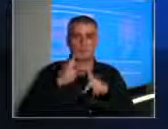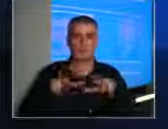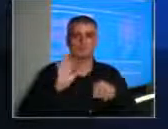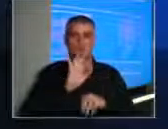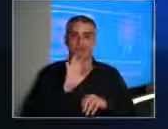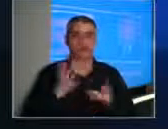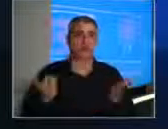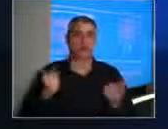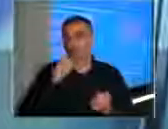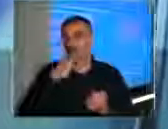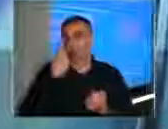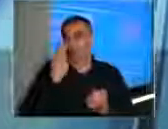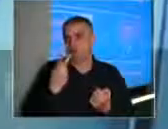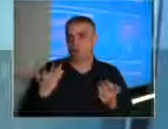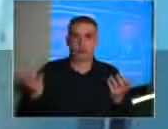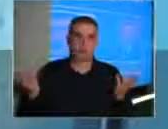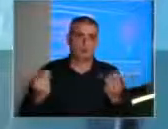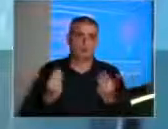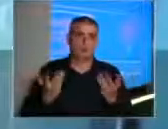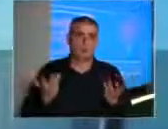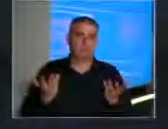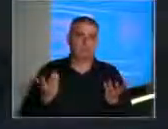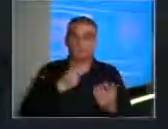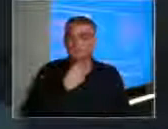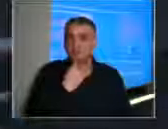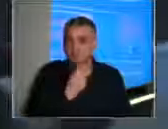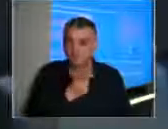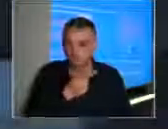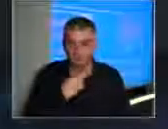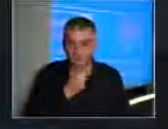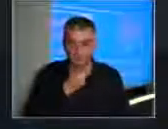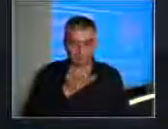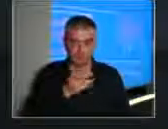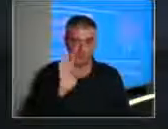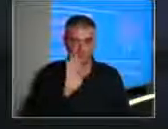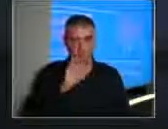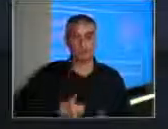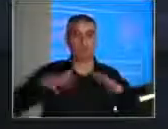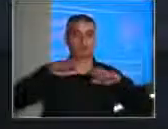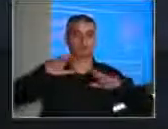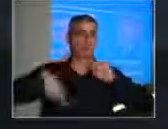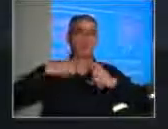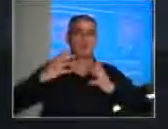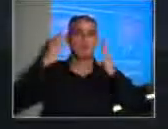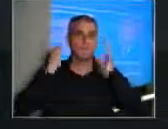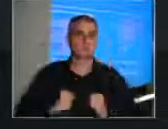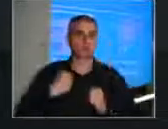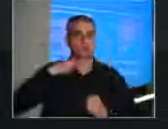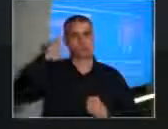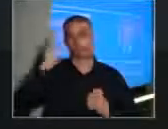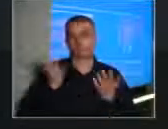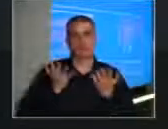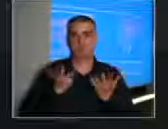שלו. כן. יכול להיות שהוא רואה שם דברים. אבל הוא אמר ראש, נתניהו ראש הממשלה הבא בוודאות, אני לא יודעת